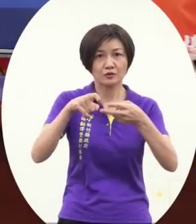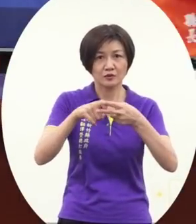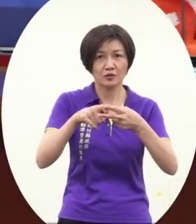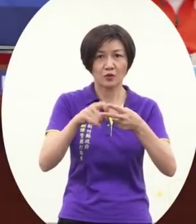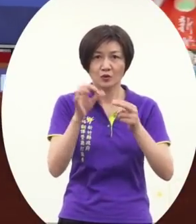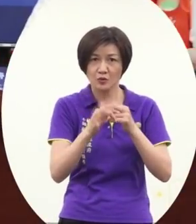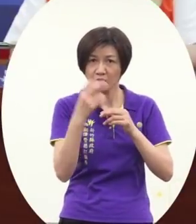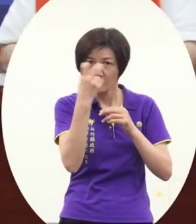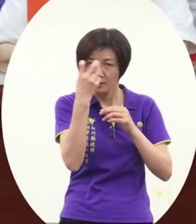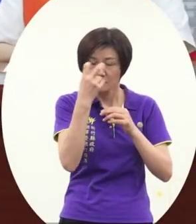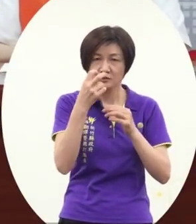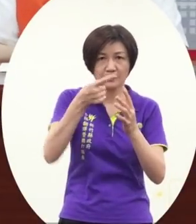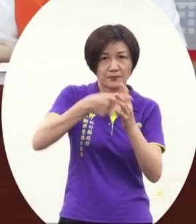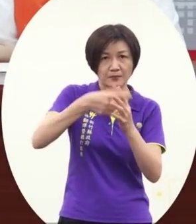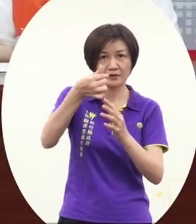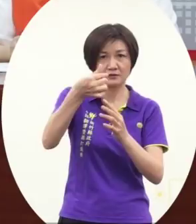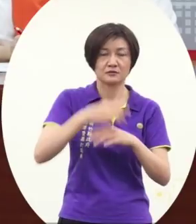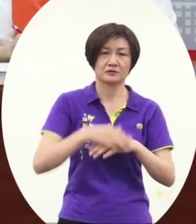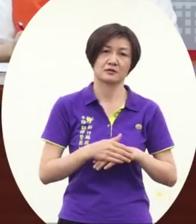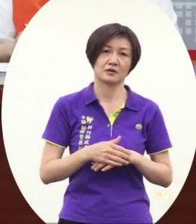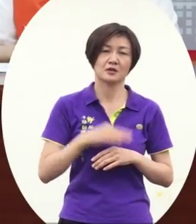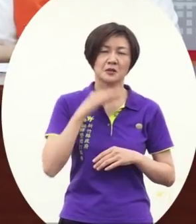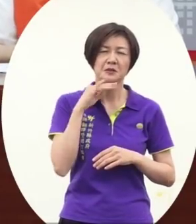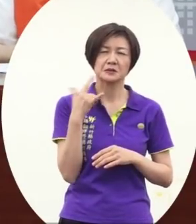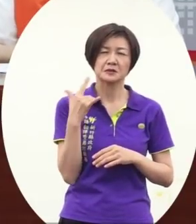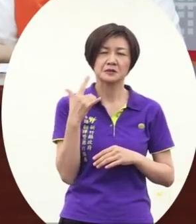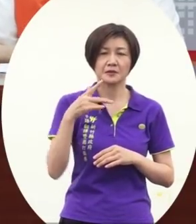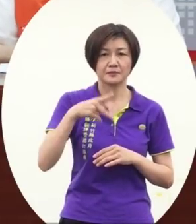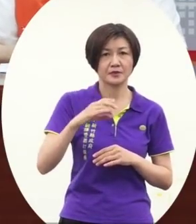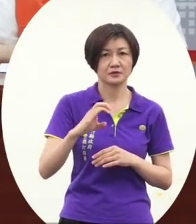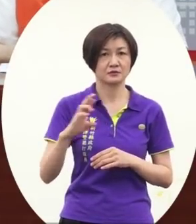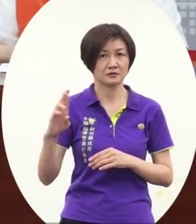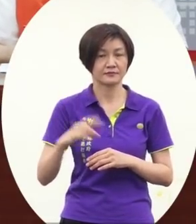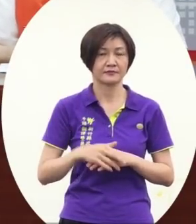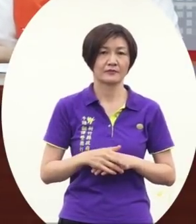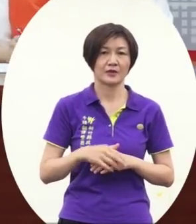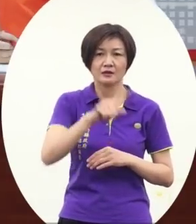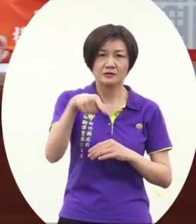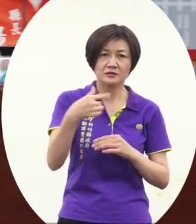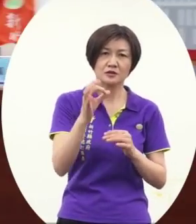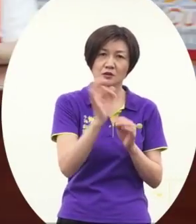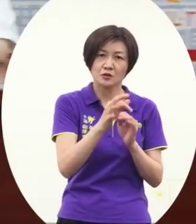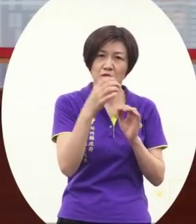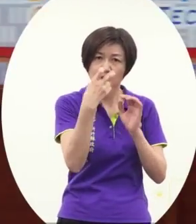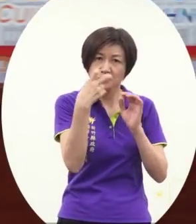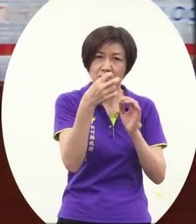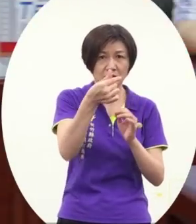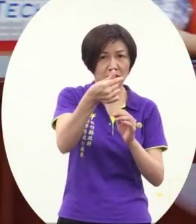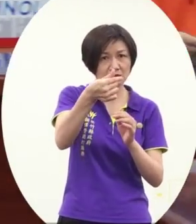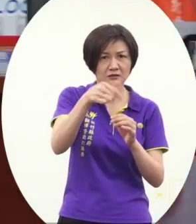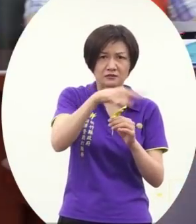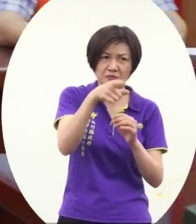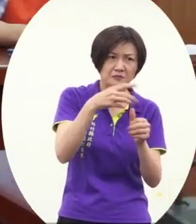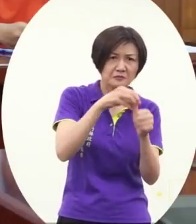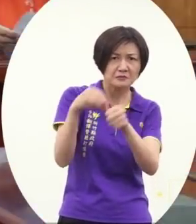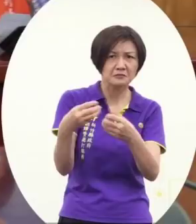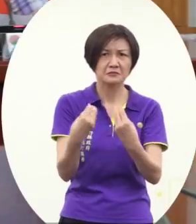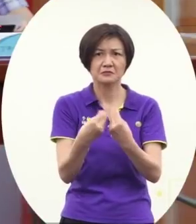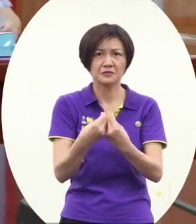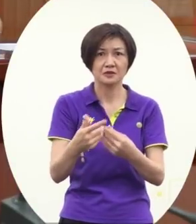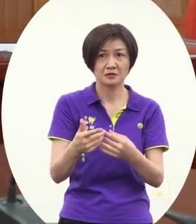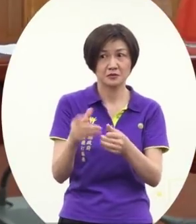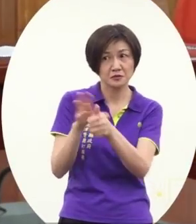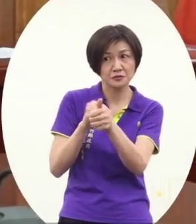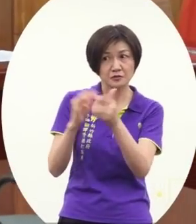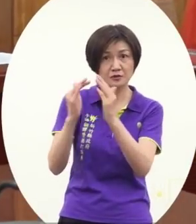性，必须等待 PCR 的结果，等待期间这些快筛阳性的员工如何安置？我们会仿效桃园市政